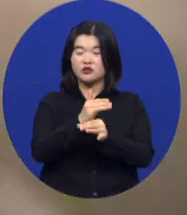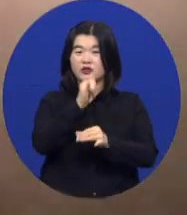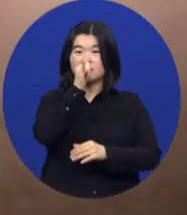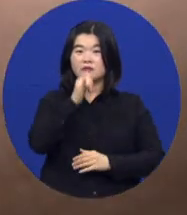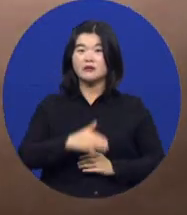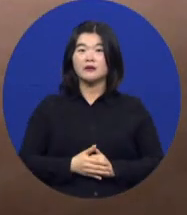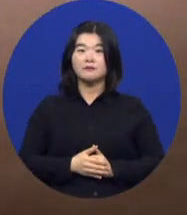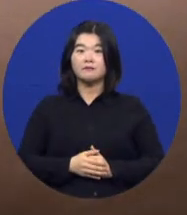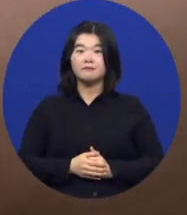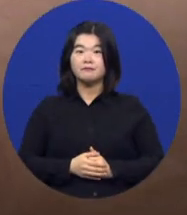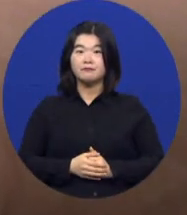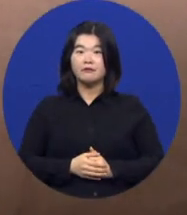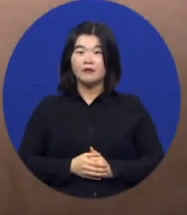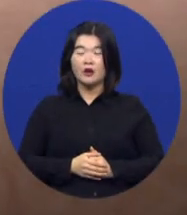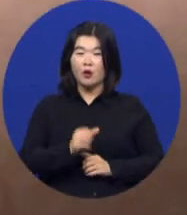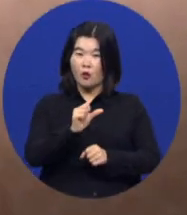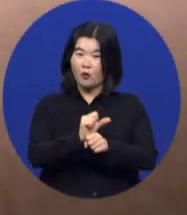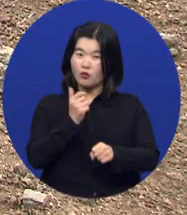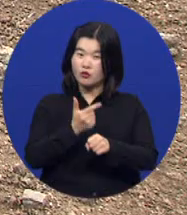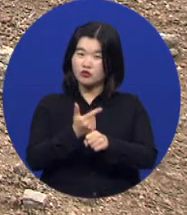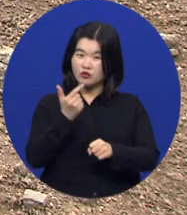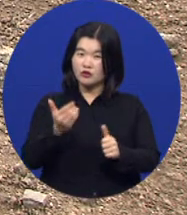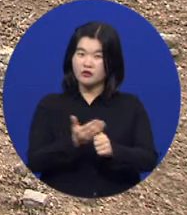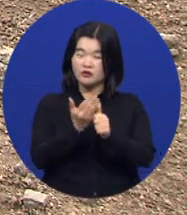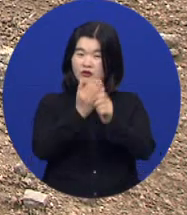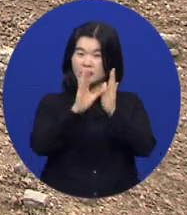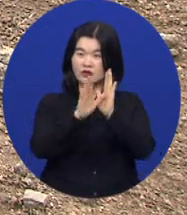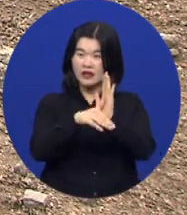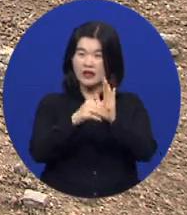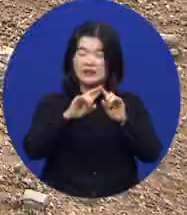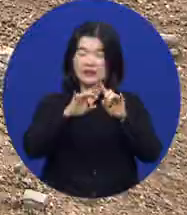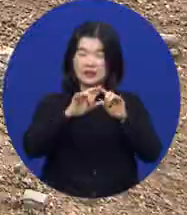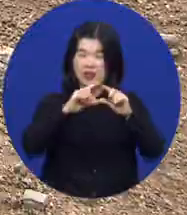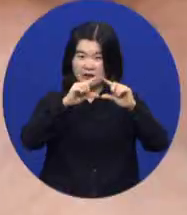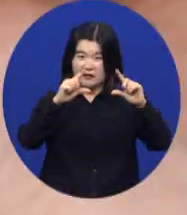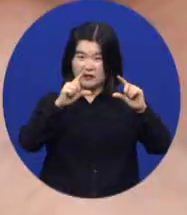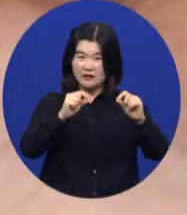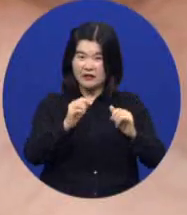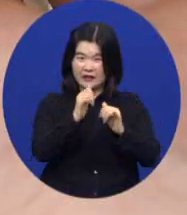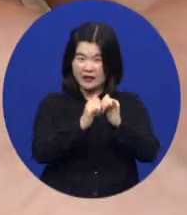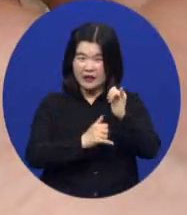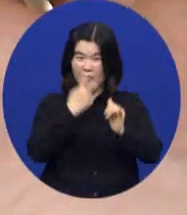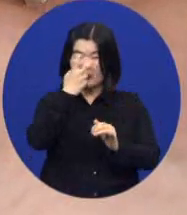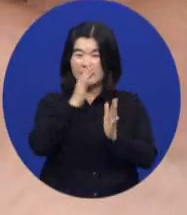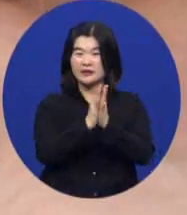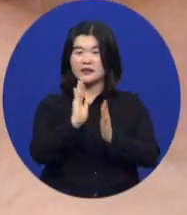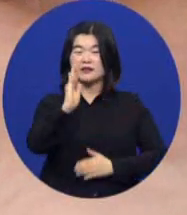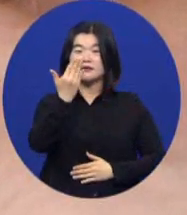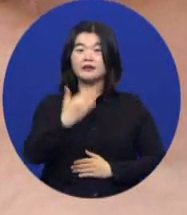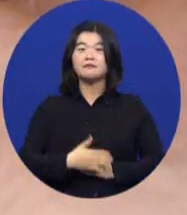있습니다. 5, 6년 정도 자라면 전자칩을 넣어 이력 관리를 시작합니다.